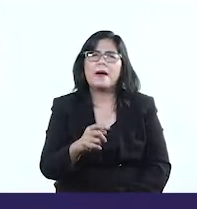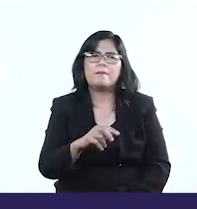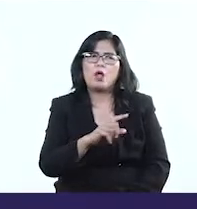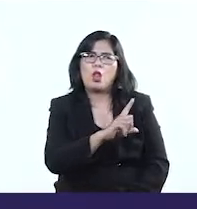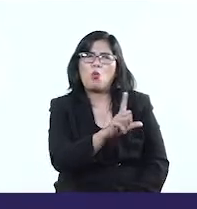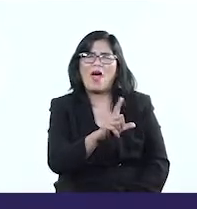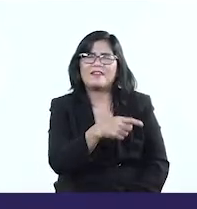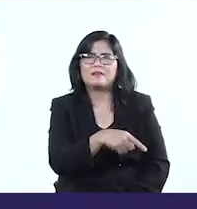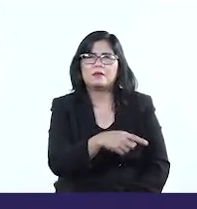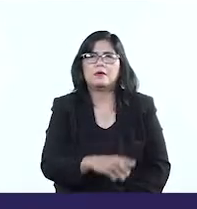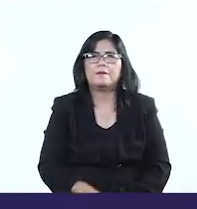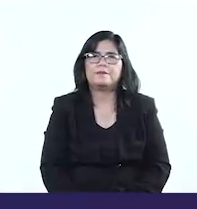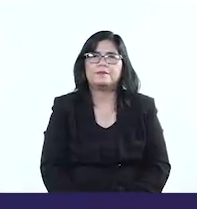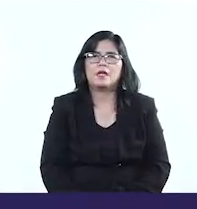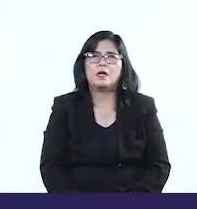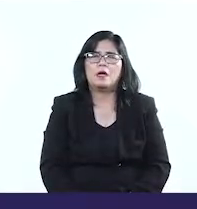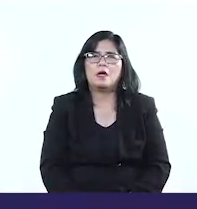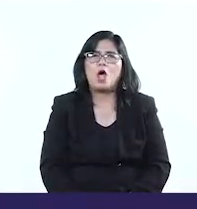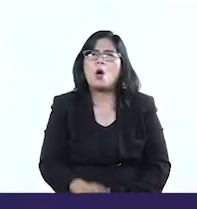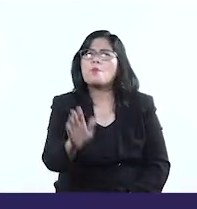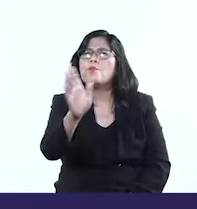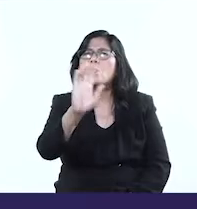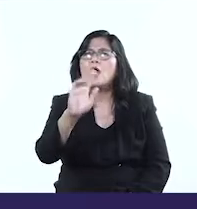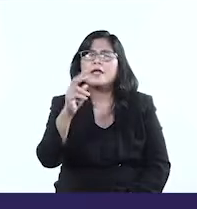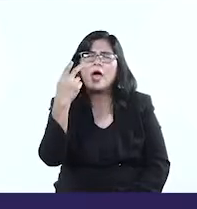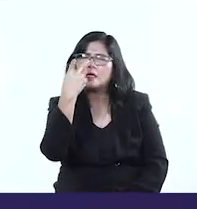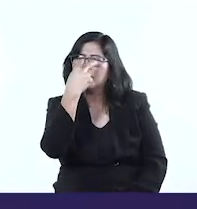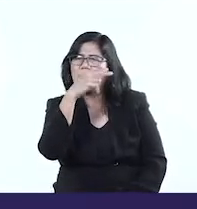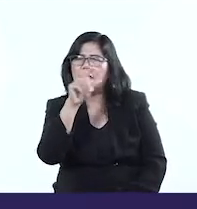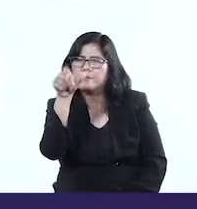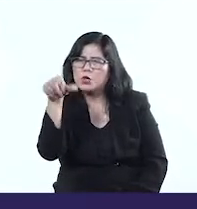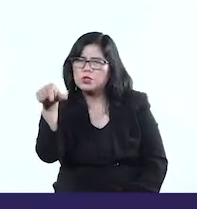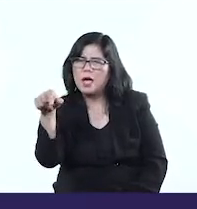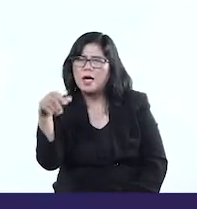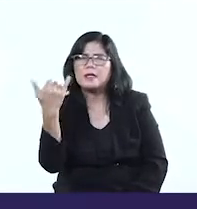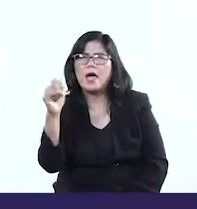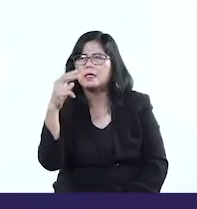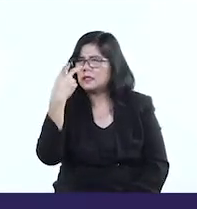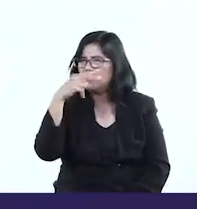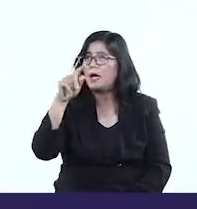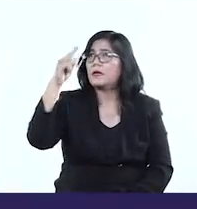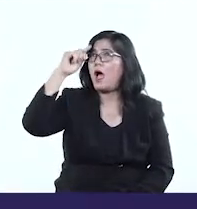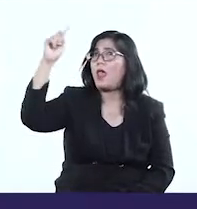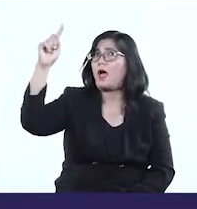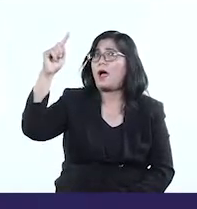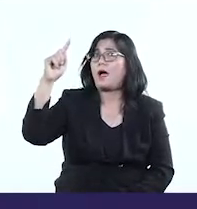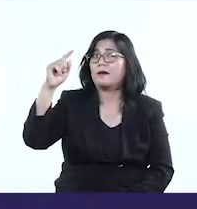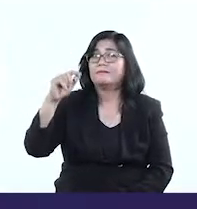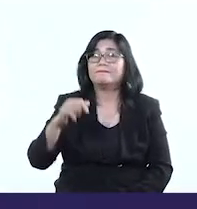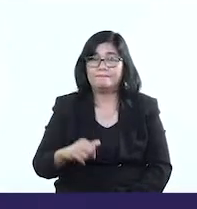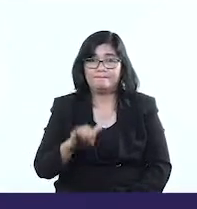rumusannya jelas disini bukan yang dilihat manusia lihat talak Hai